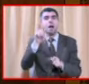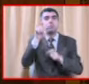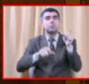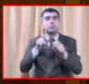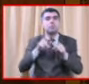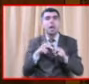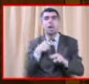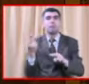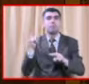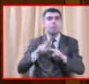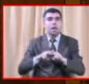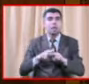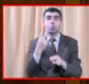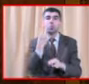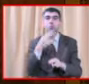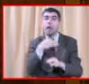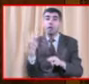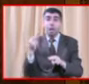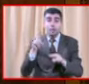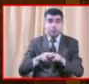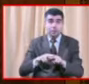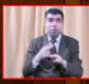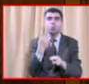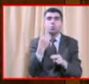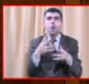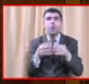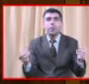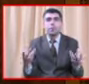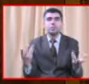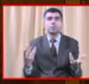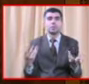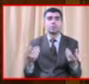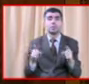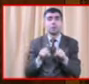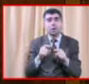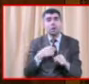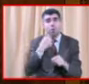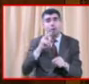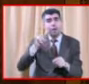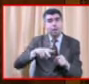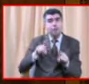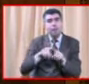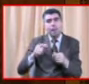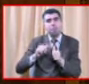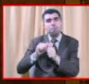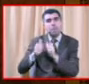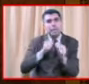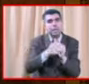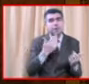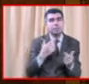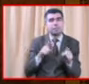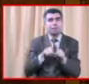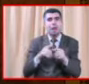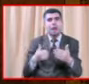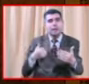جوج الموتى وجوج ديال المفقودين، وهادو حالات يمكن نقولوا انها حالات معزوله، لان سي دي زاكسيدون،